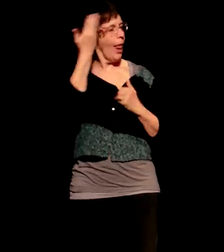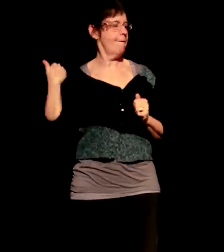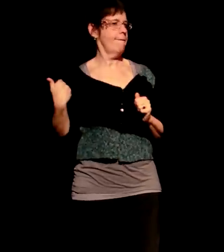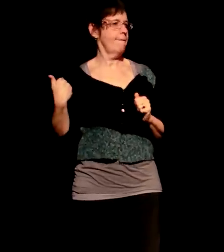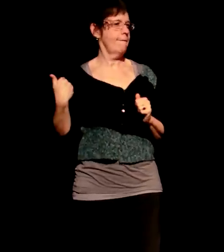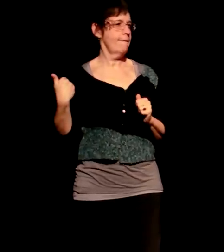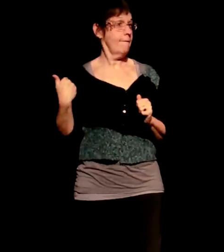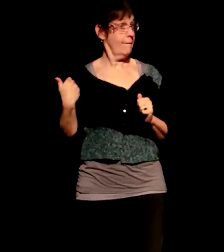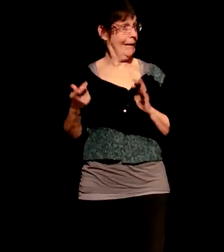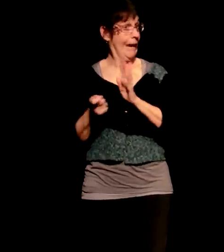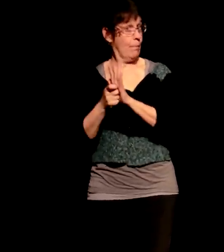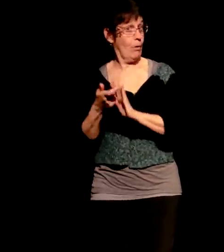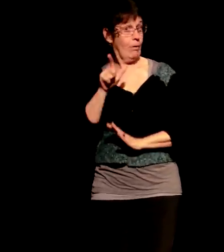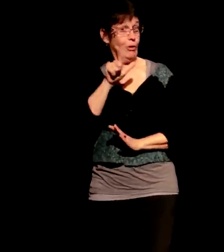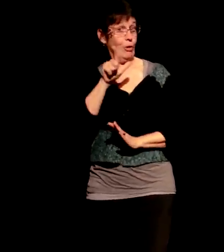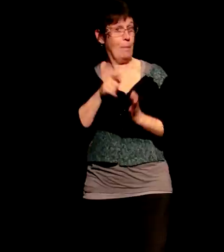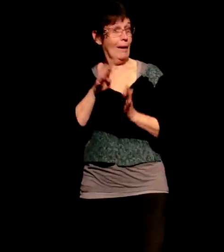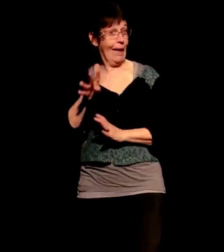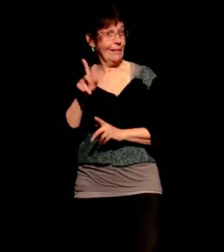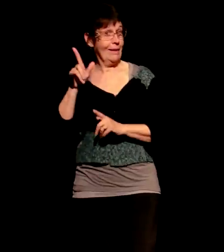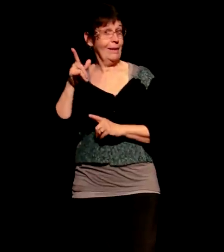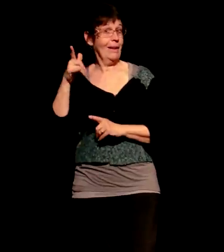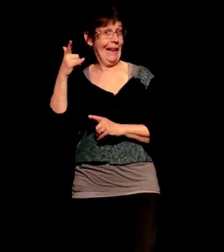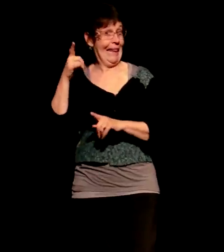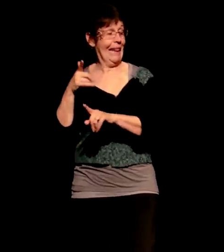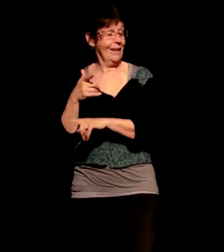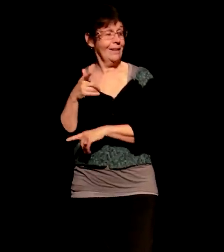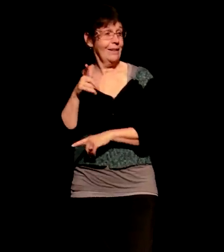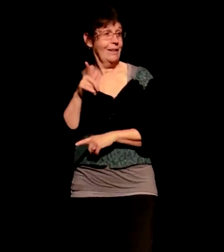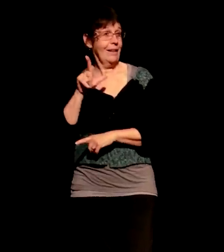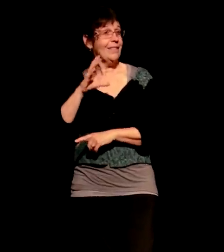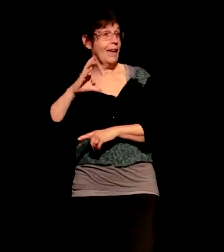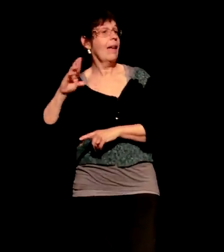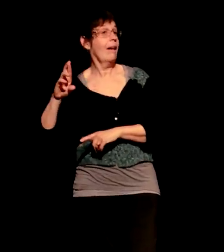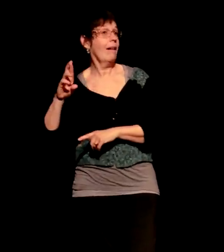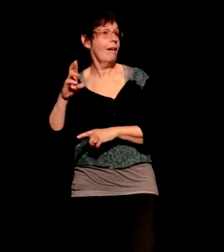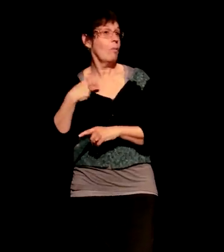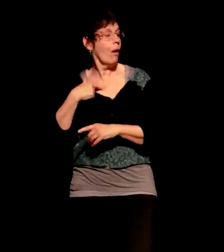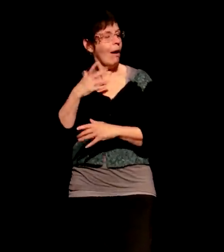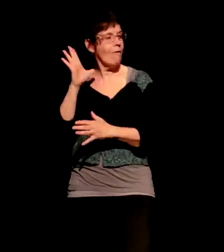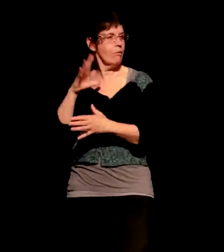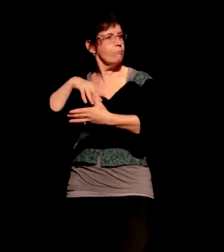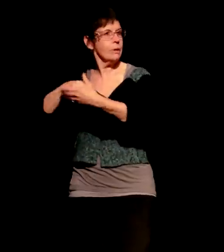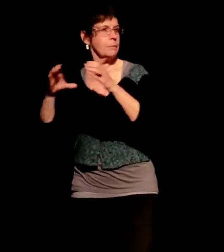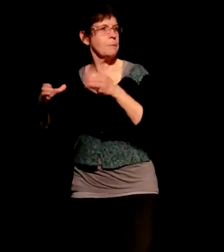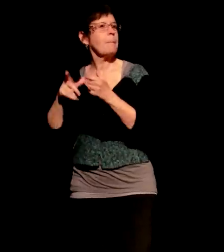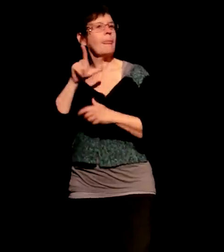Donc, LCR 2004 à Lille, je parle de la LCR parce que c'est le parti que j'ai connu, Ligue communiste révolutionnaire,